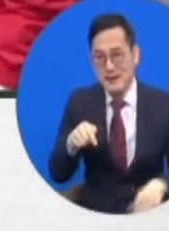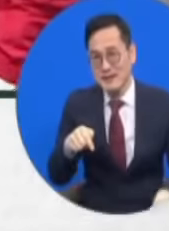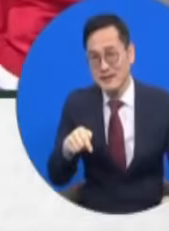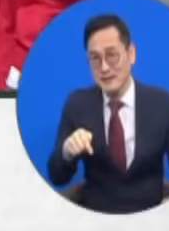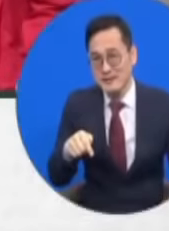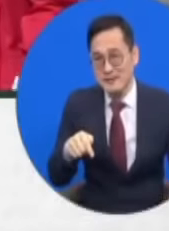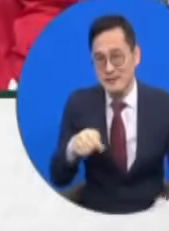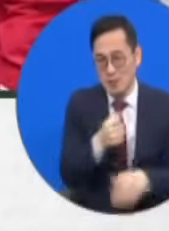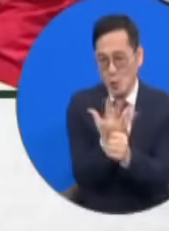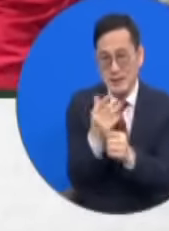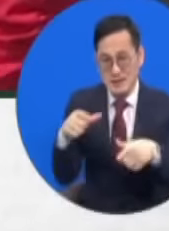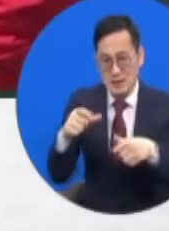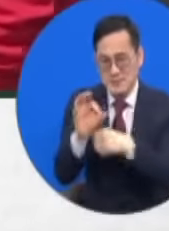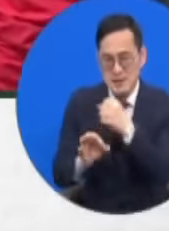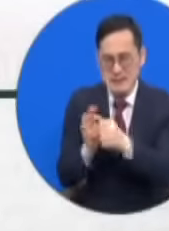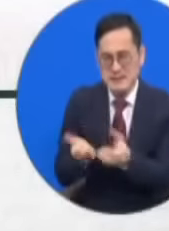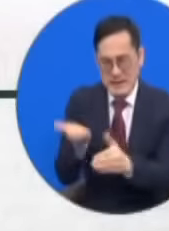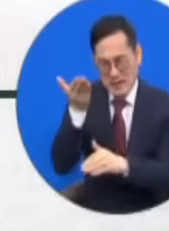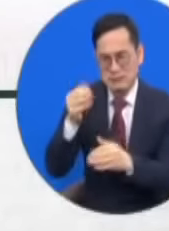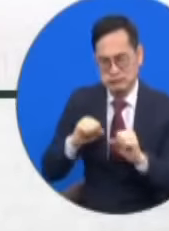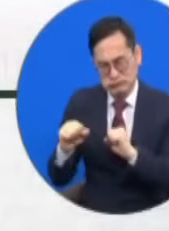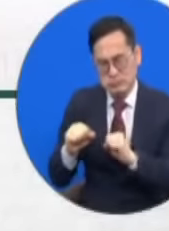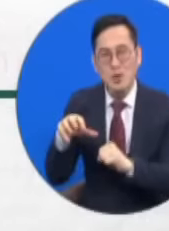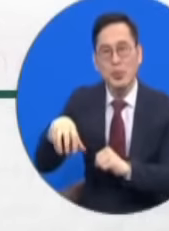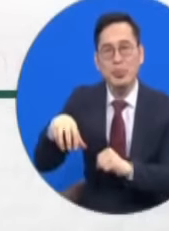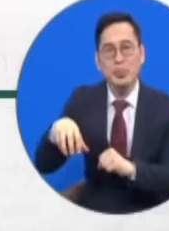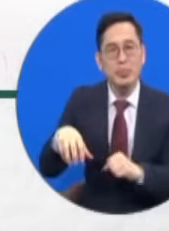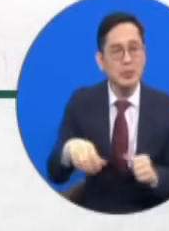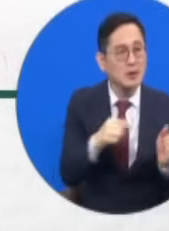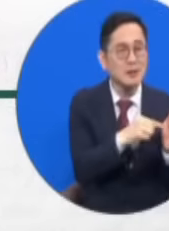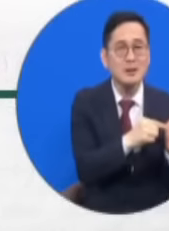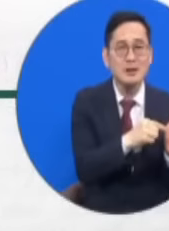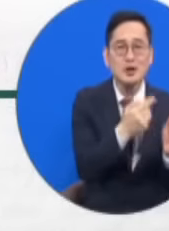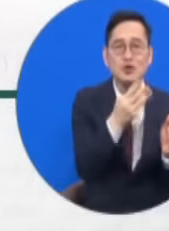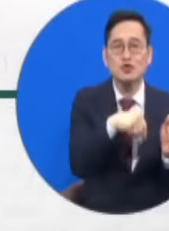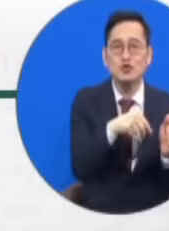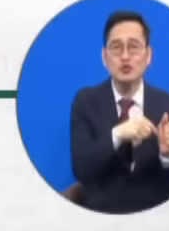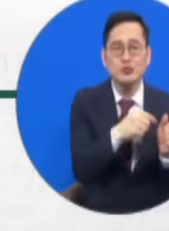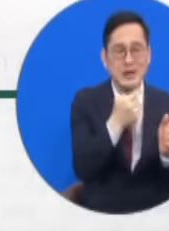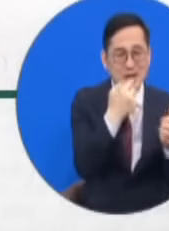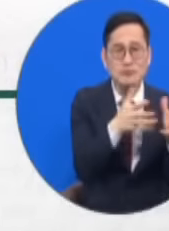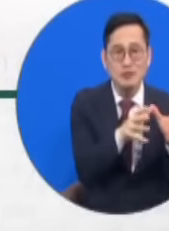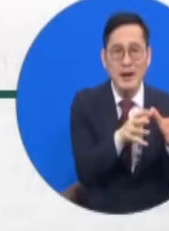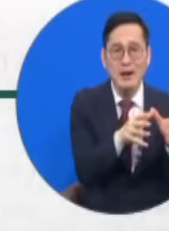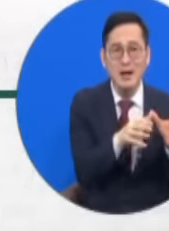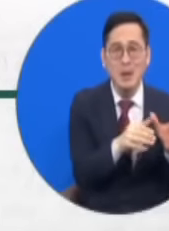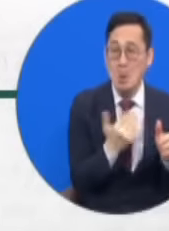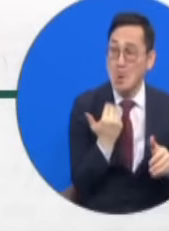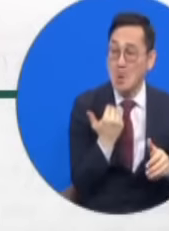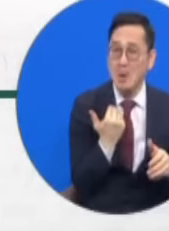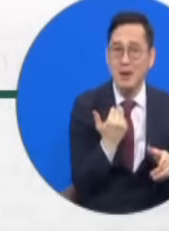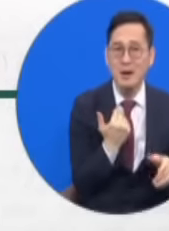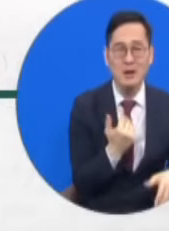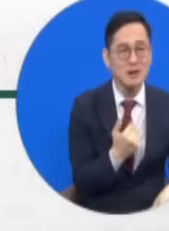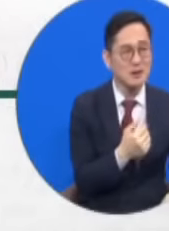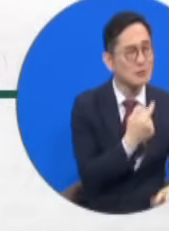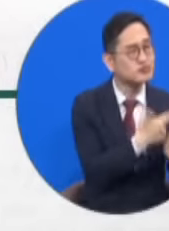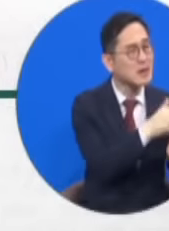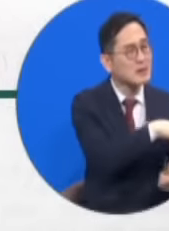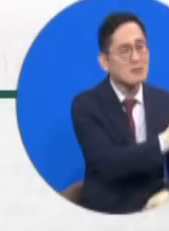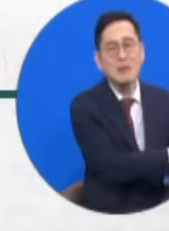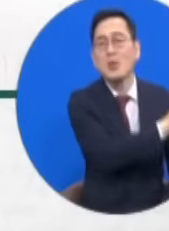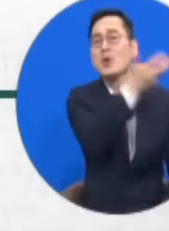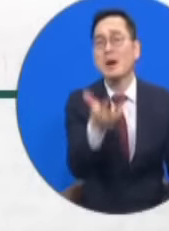후보는 사실은 뭐 부산, 경남에서 이제 갓 올라와서 여러 가지 윤석열 대통령에 대한 반대 입장이 있기